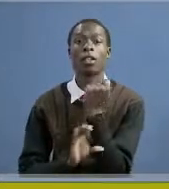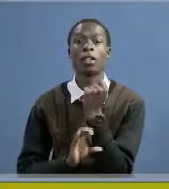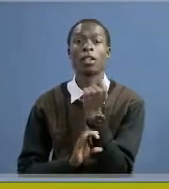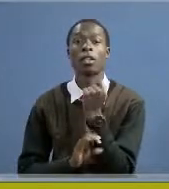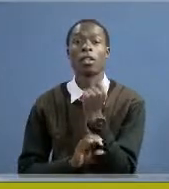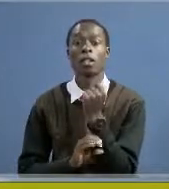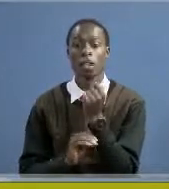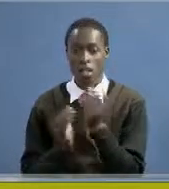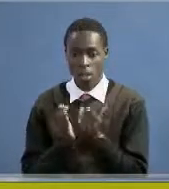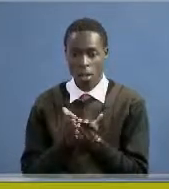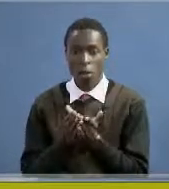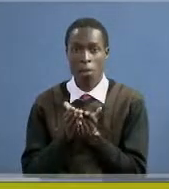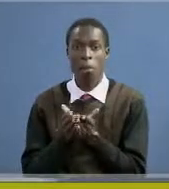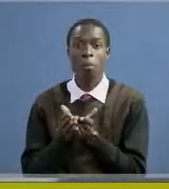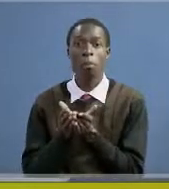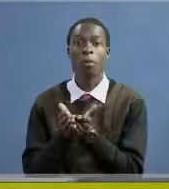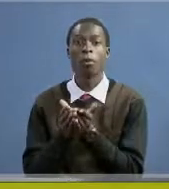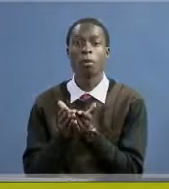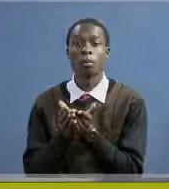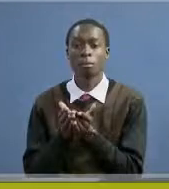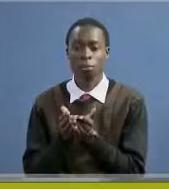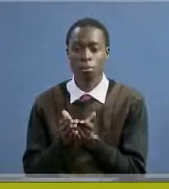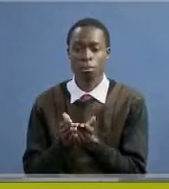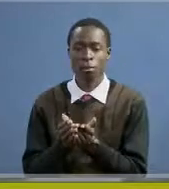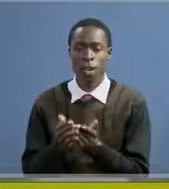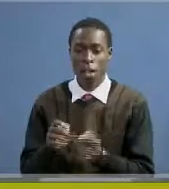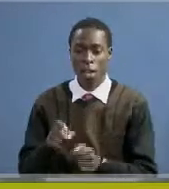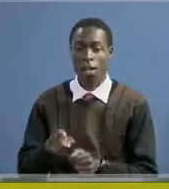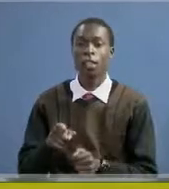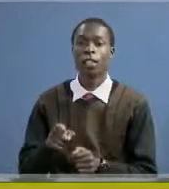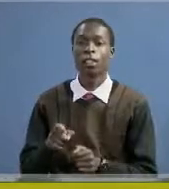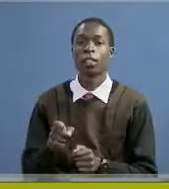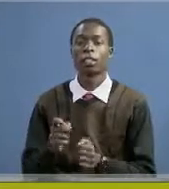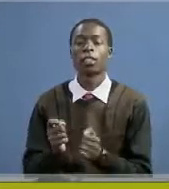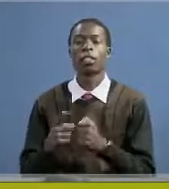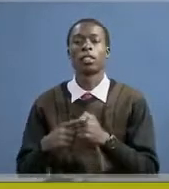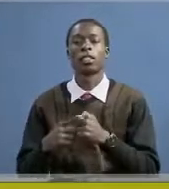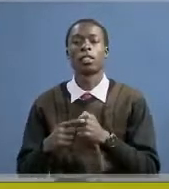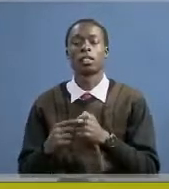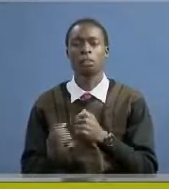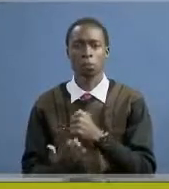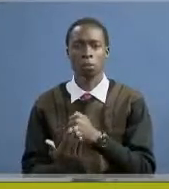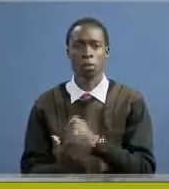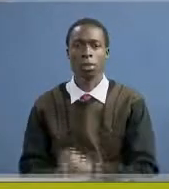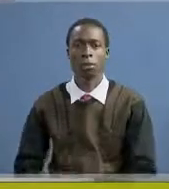Meli iliyokuwa imebeba watalii hao ilitua Mombasa saa 12 asubuhi.